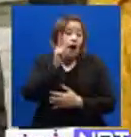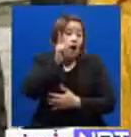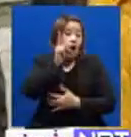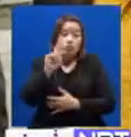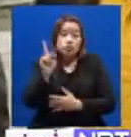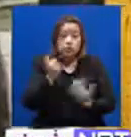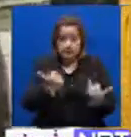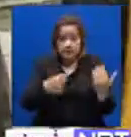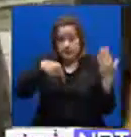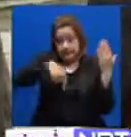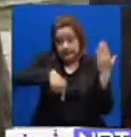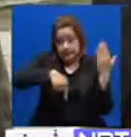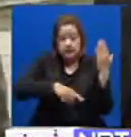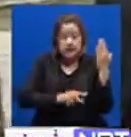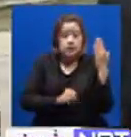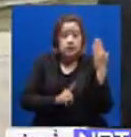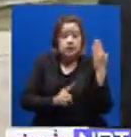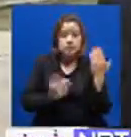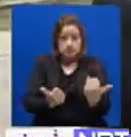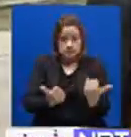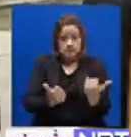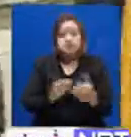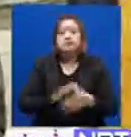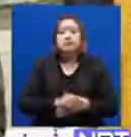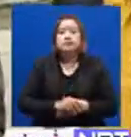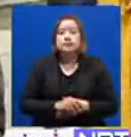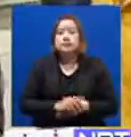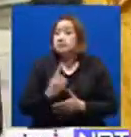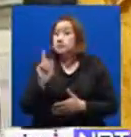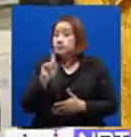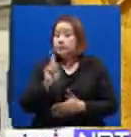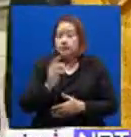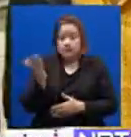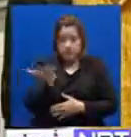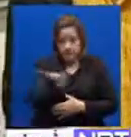คะที่เกิดขึ้นในพื้นที่อำเภอหัวไซจังหวัดนครศรีธรรมราชค่ะช่วงนี้กลับไปทางกรุงเทพมหานคร